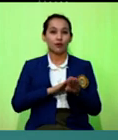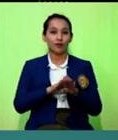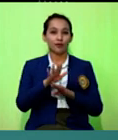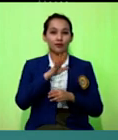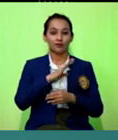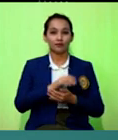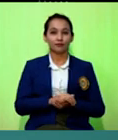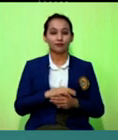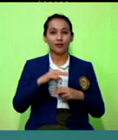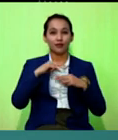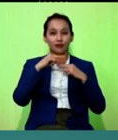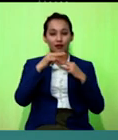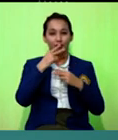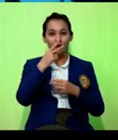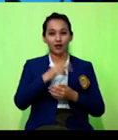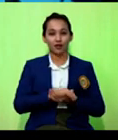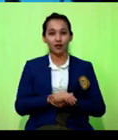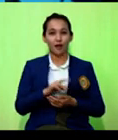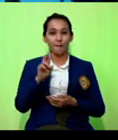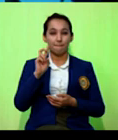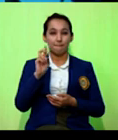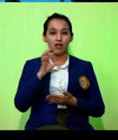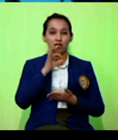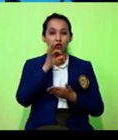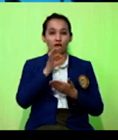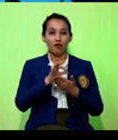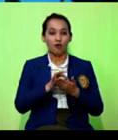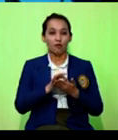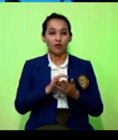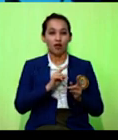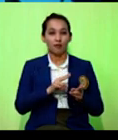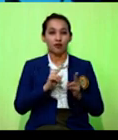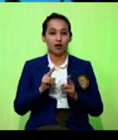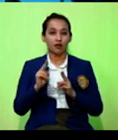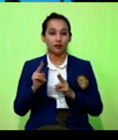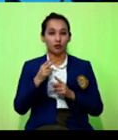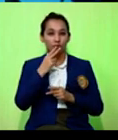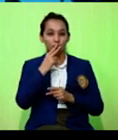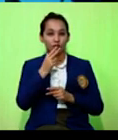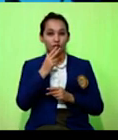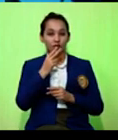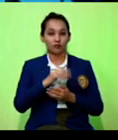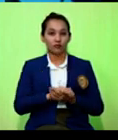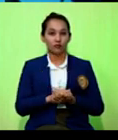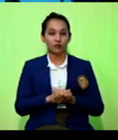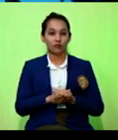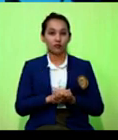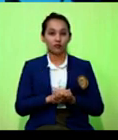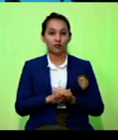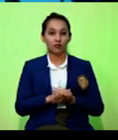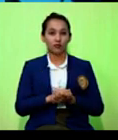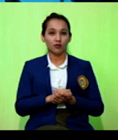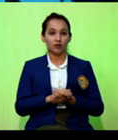bajargansiz. Diqqat qiling, B variantida mana bunday amallar tartibi berilgan. Men bu yerga